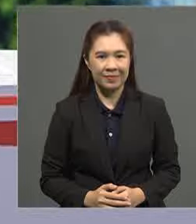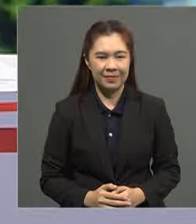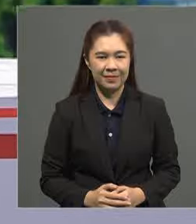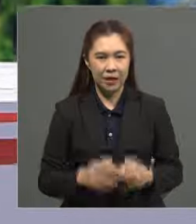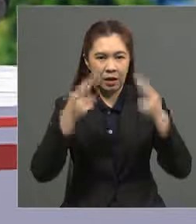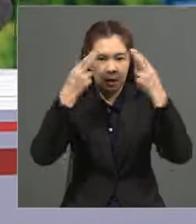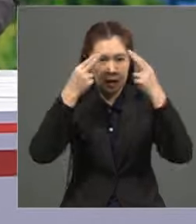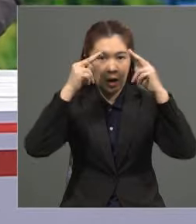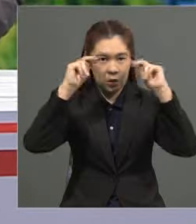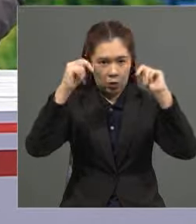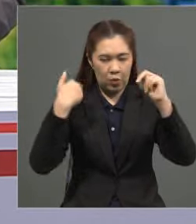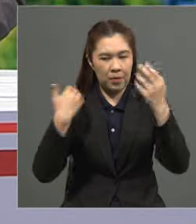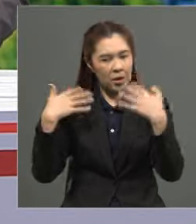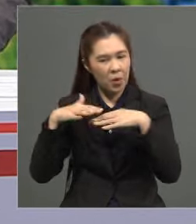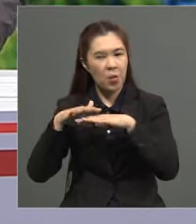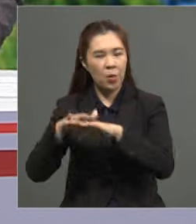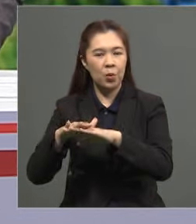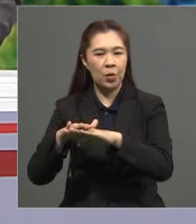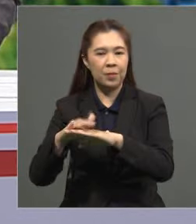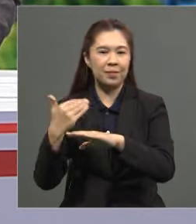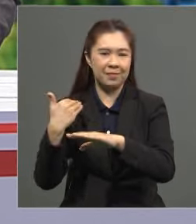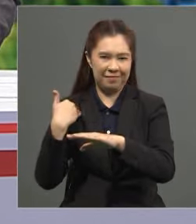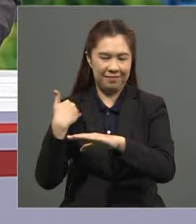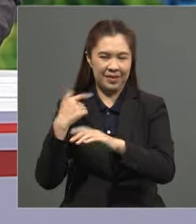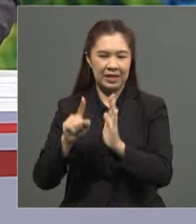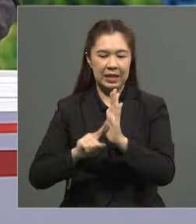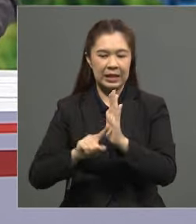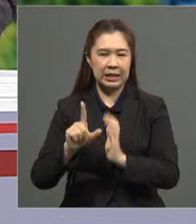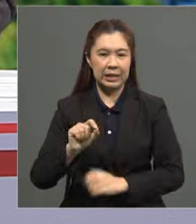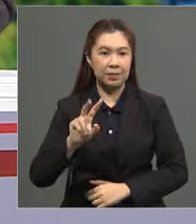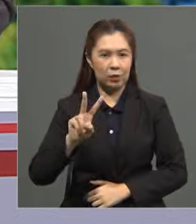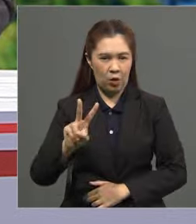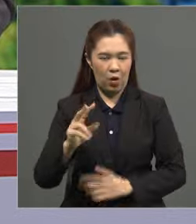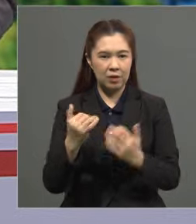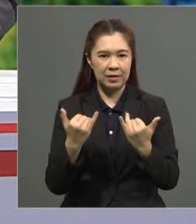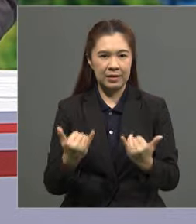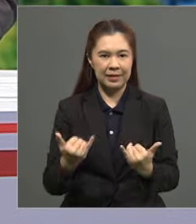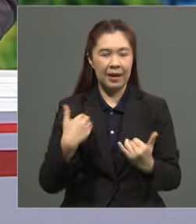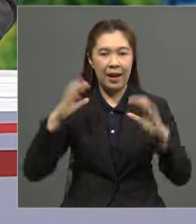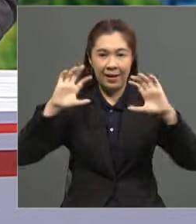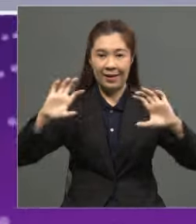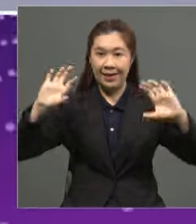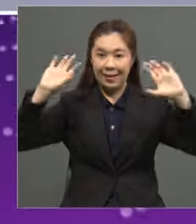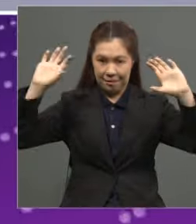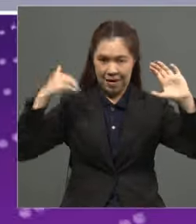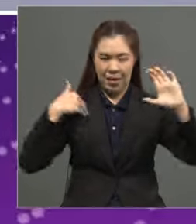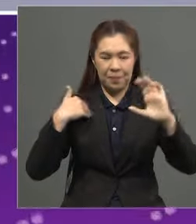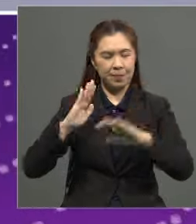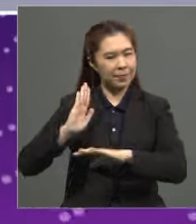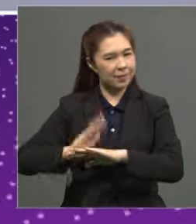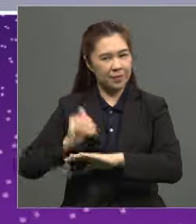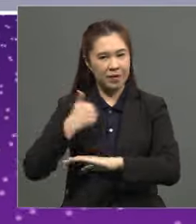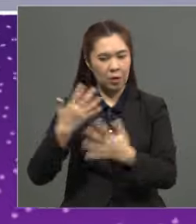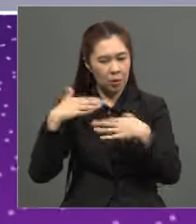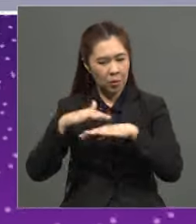นายกรัฐมนตรีได้ร่วมงาน FROB Global CEO Conference ครั้งที่22ได้ยืนยันบอกนะคะว่ารัฐบาลเนี่ยมีเสถียรภาพพร้อมที่จะเดินหน้าใน